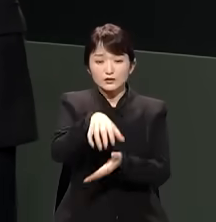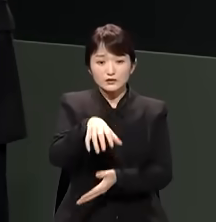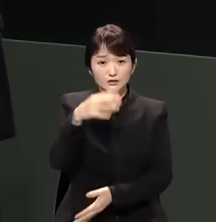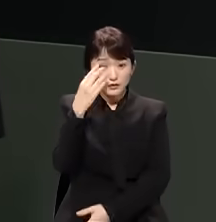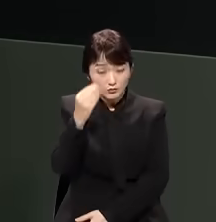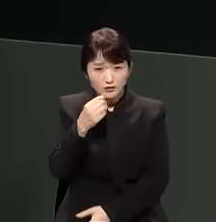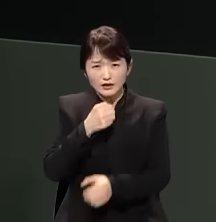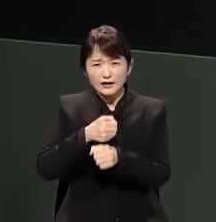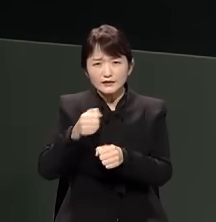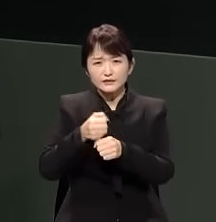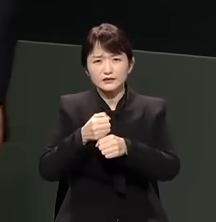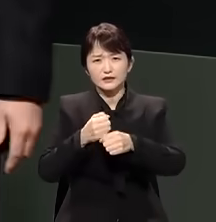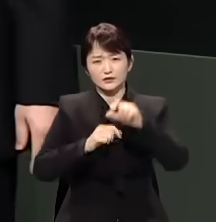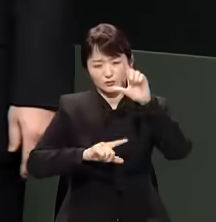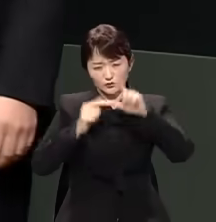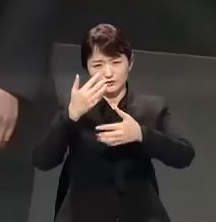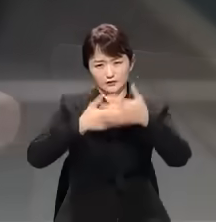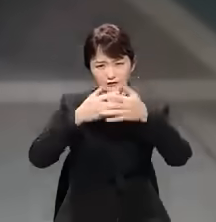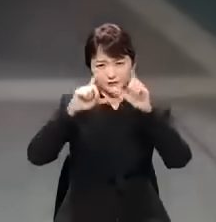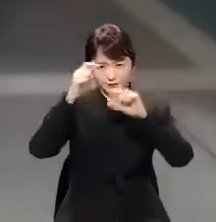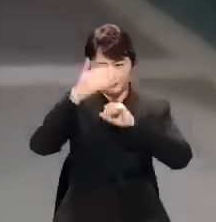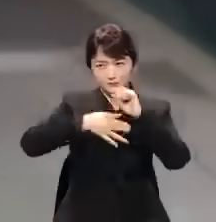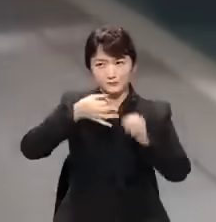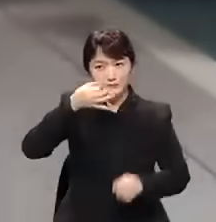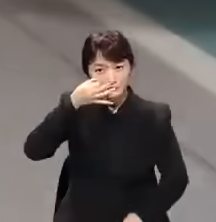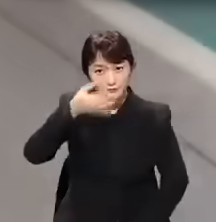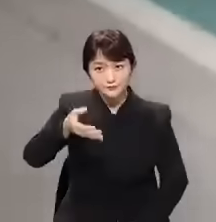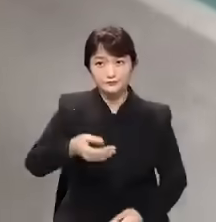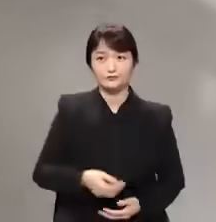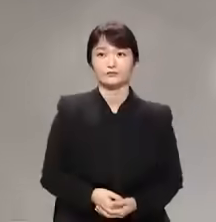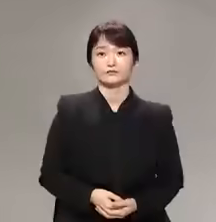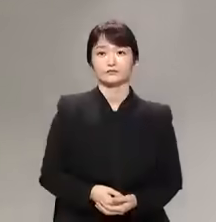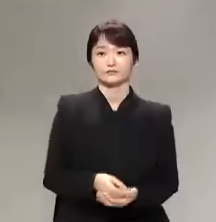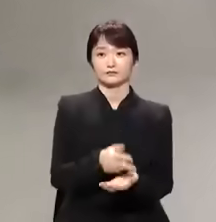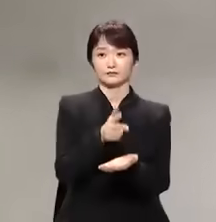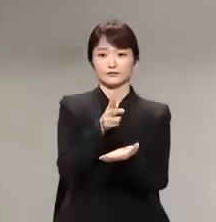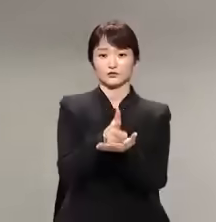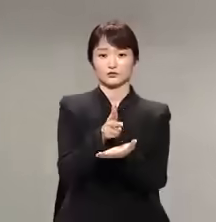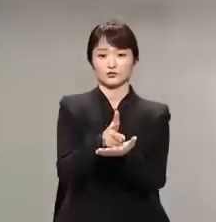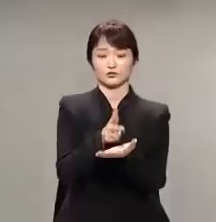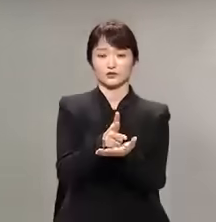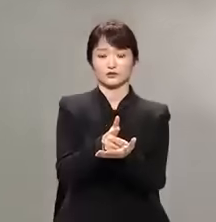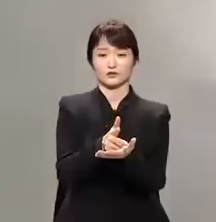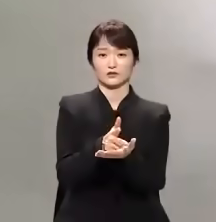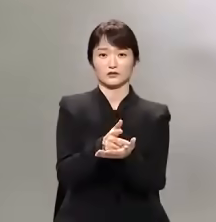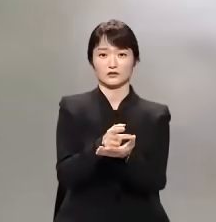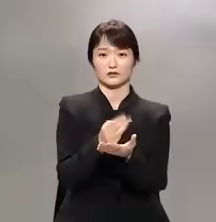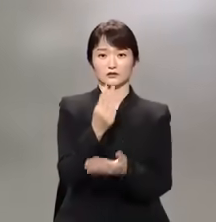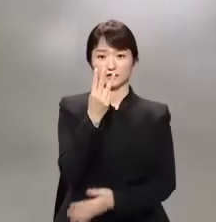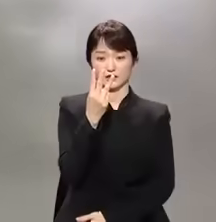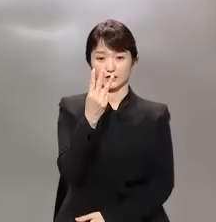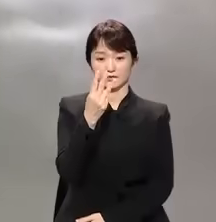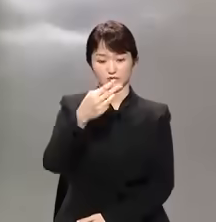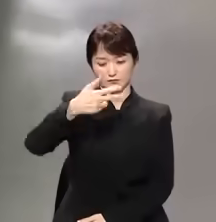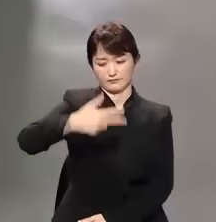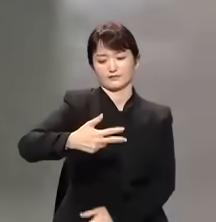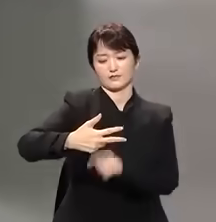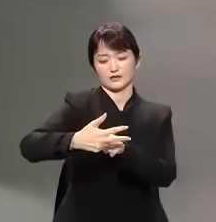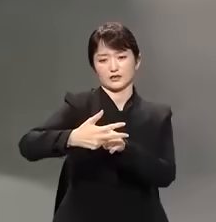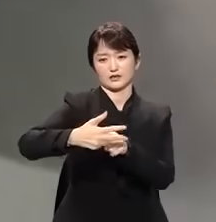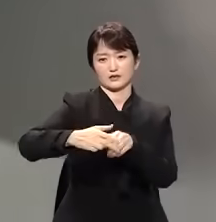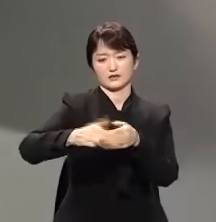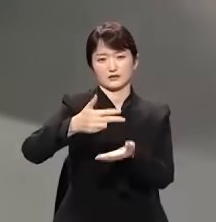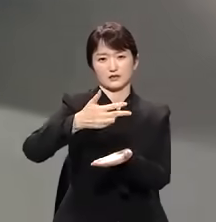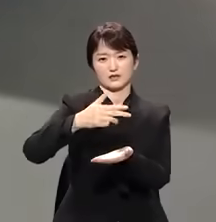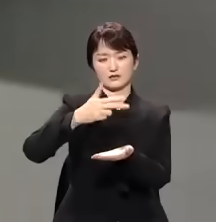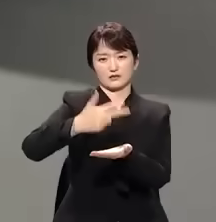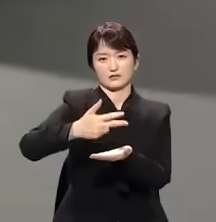영상과 사진으로 만나 보시죠 자 주차면을 무려 세 개나 떡 저렇게 차지한 코가의 람보르기니